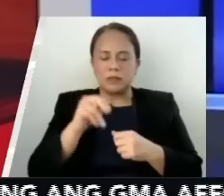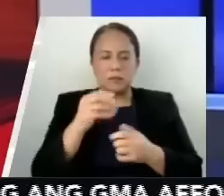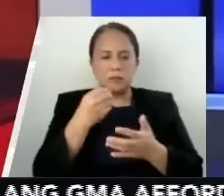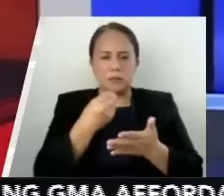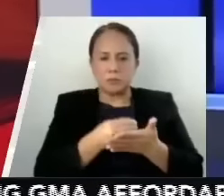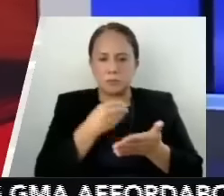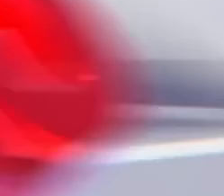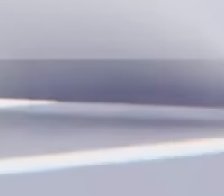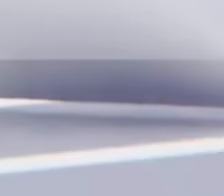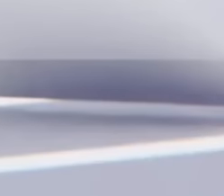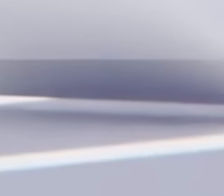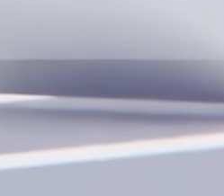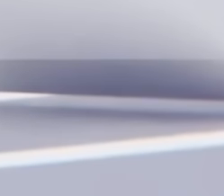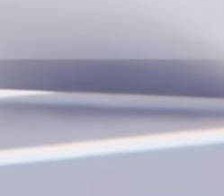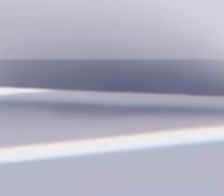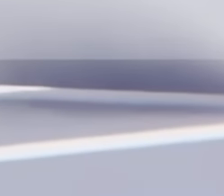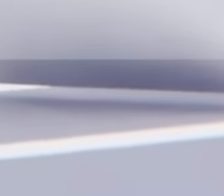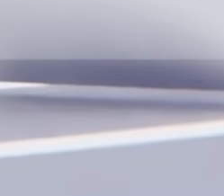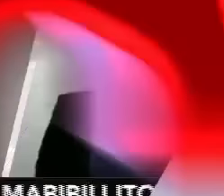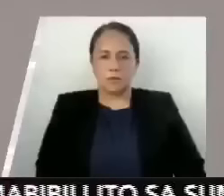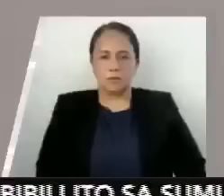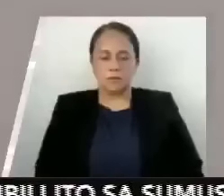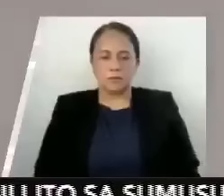si Jamie Santos.